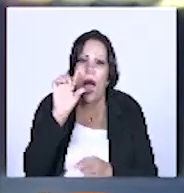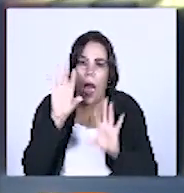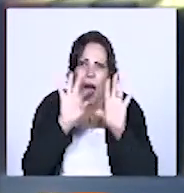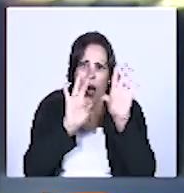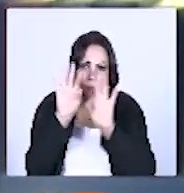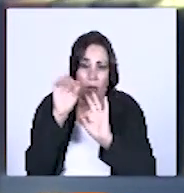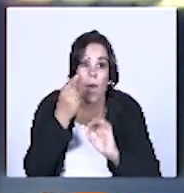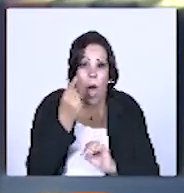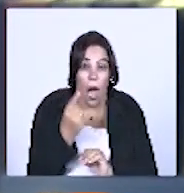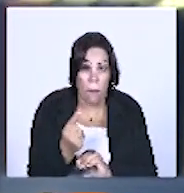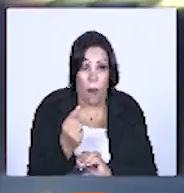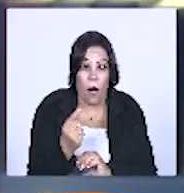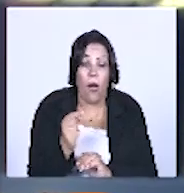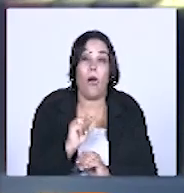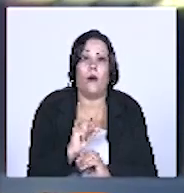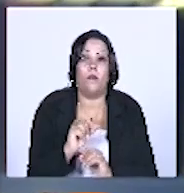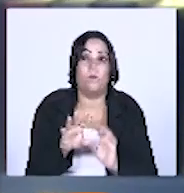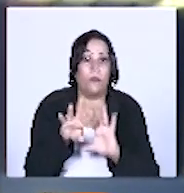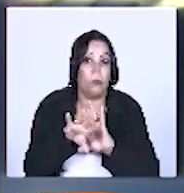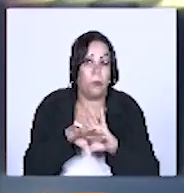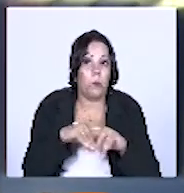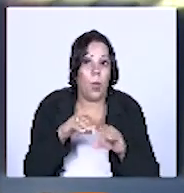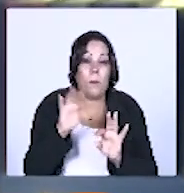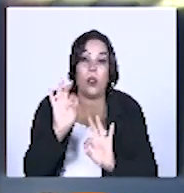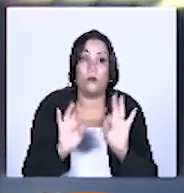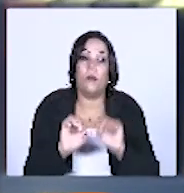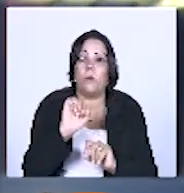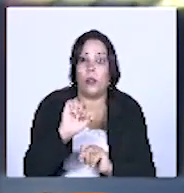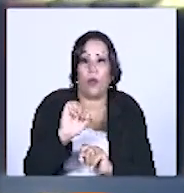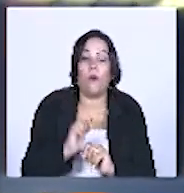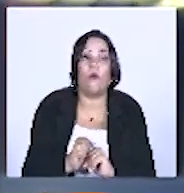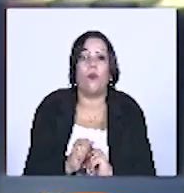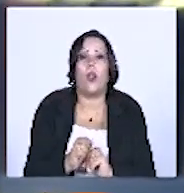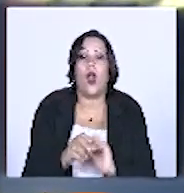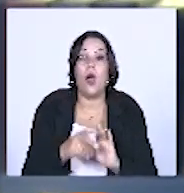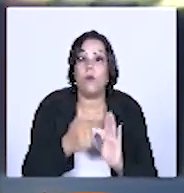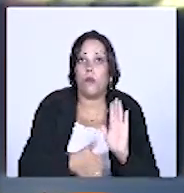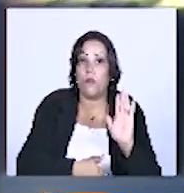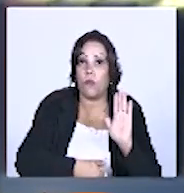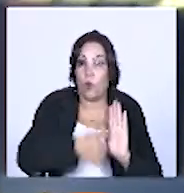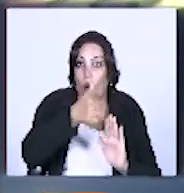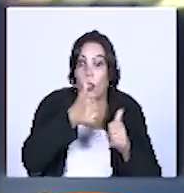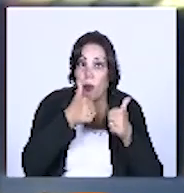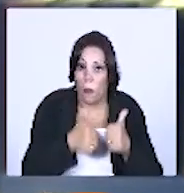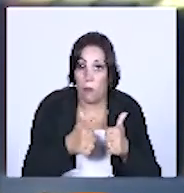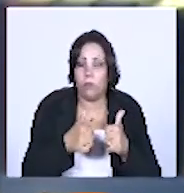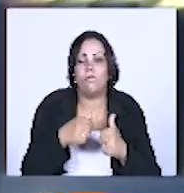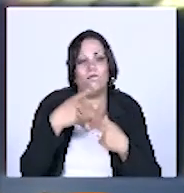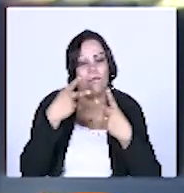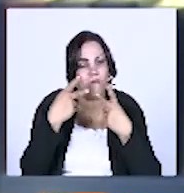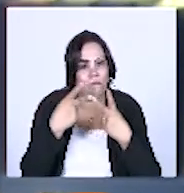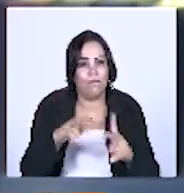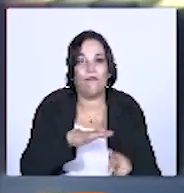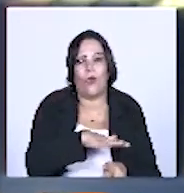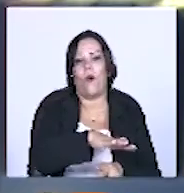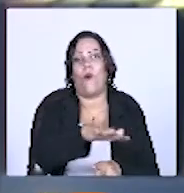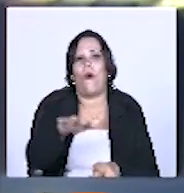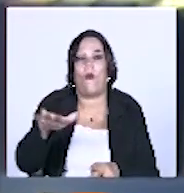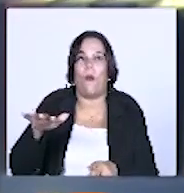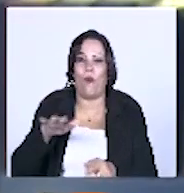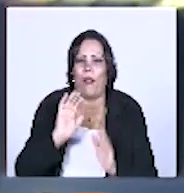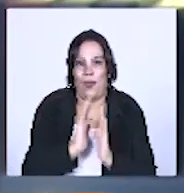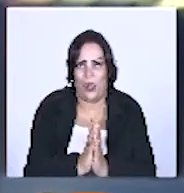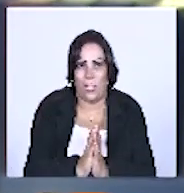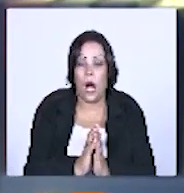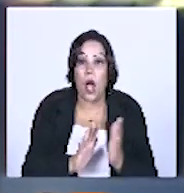بتختار عينه بتطبق عليها النظام ده اذا فلح النظام يمكن تعميمه اذا قابل